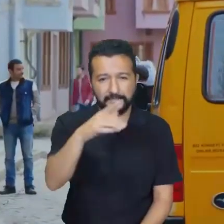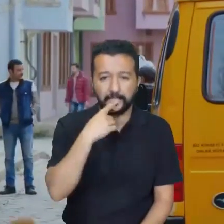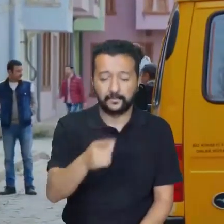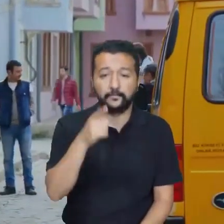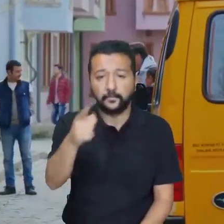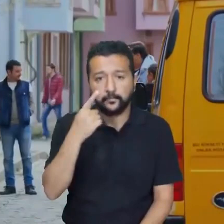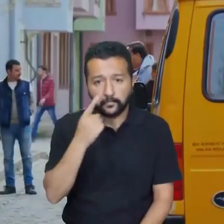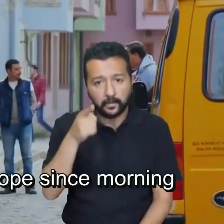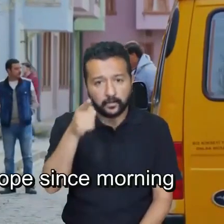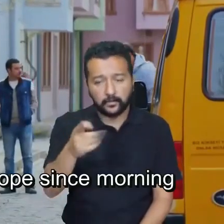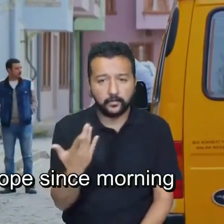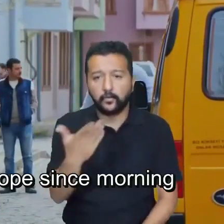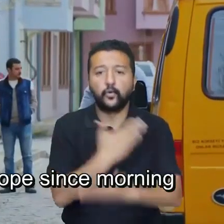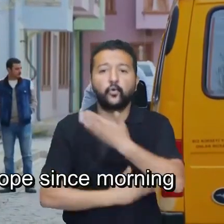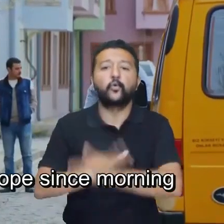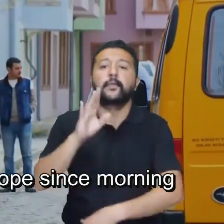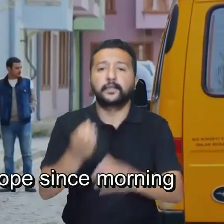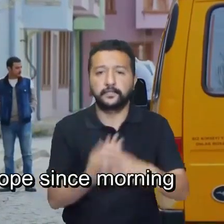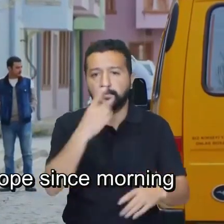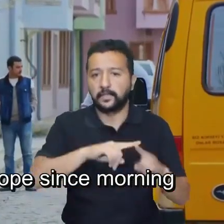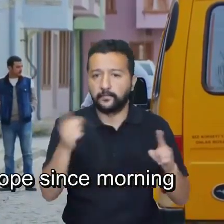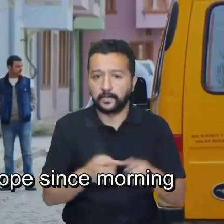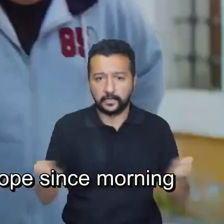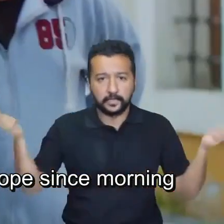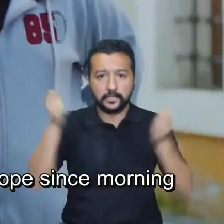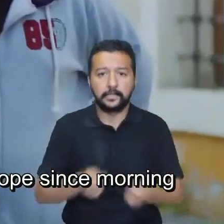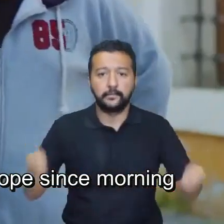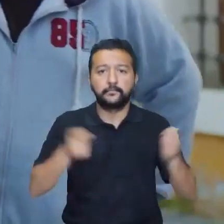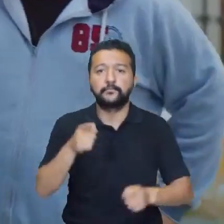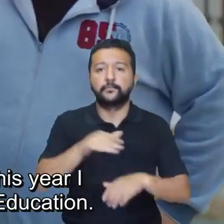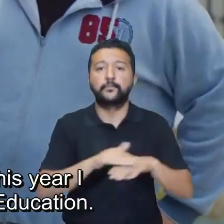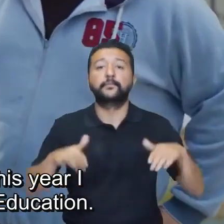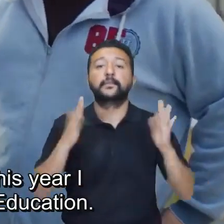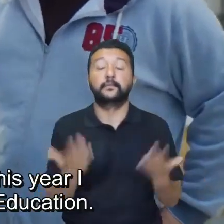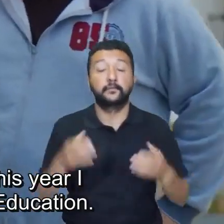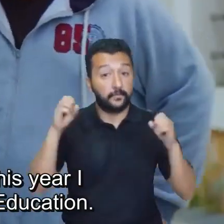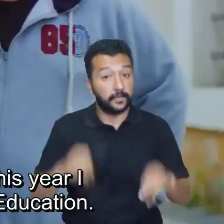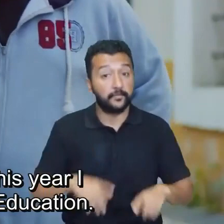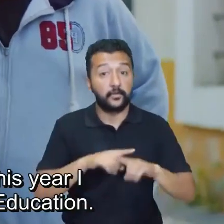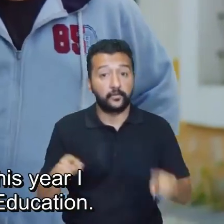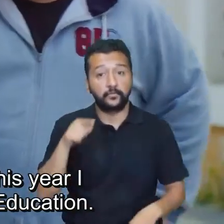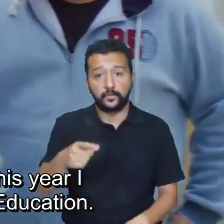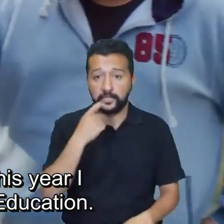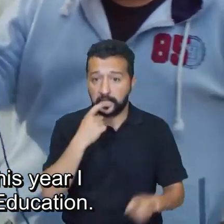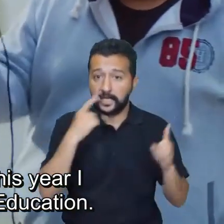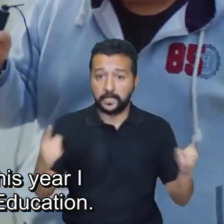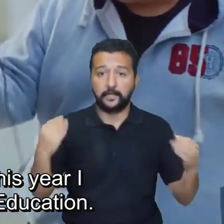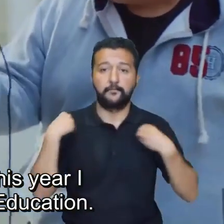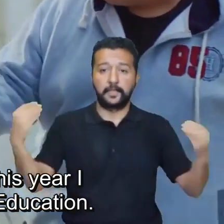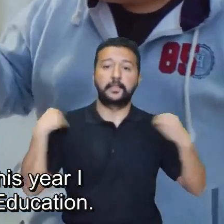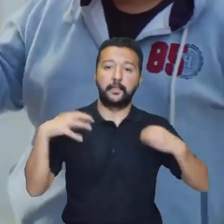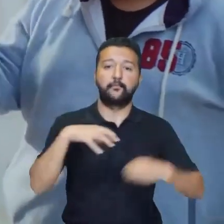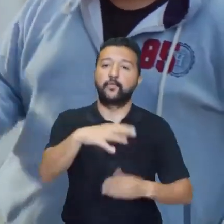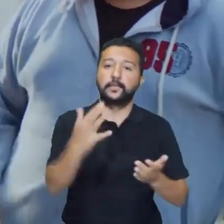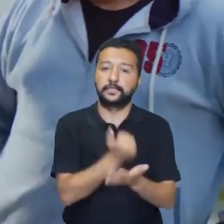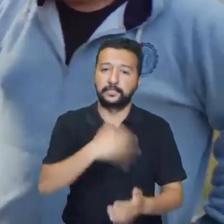Alo oğlum, hey. Yorulmadın mı lan? Sabahtan beri ip atlayıp duruyorsun. Bitmeyecek mi bu? Yılmak yok abi. Bu sene beden eğitim fakültesini